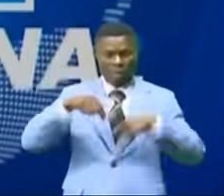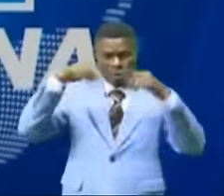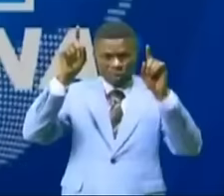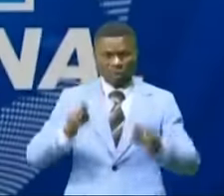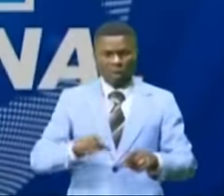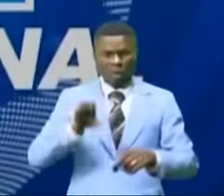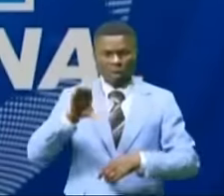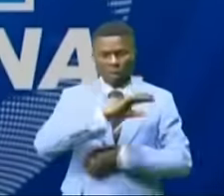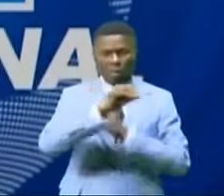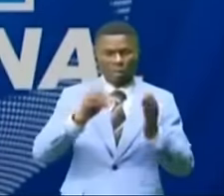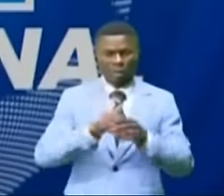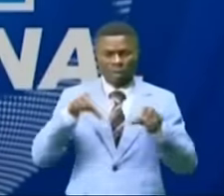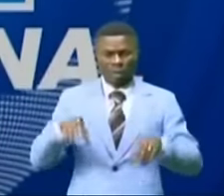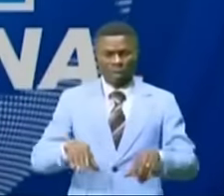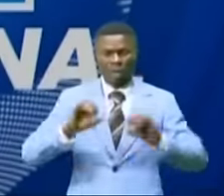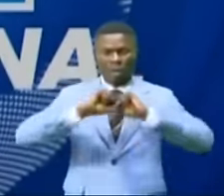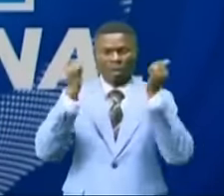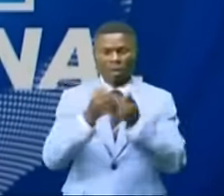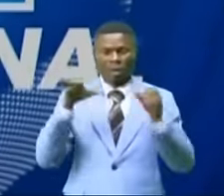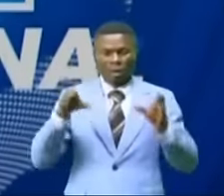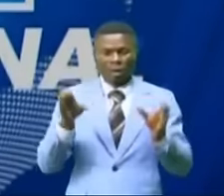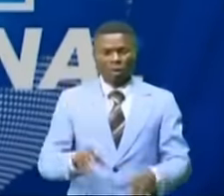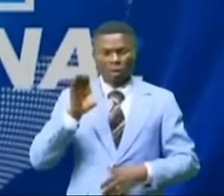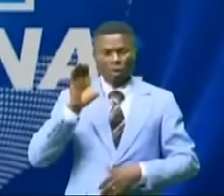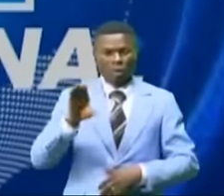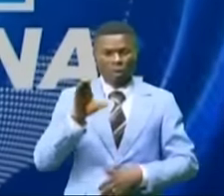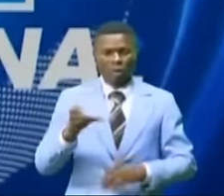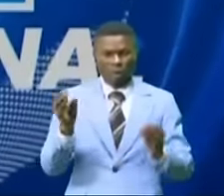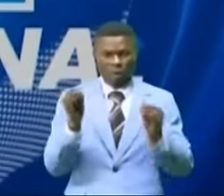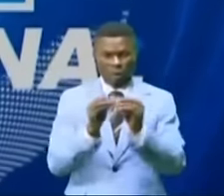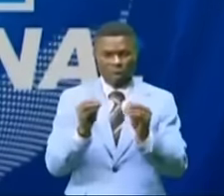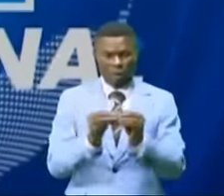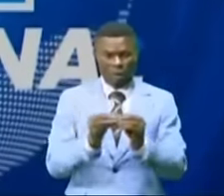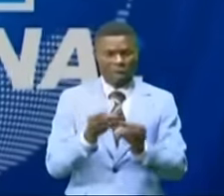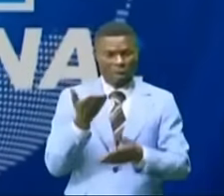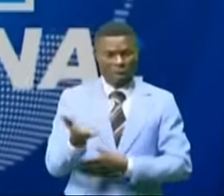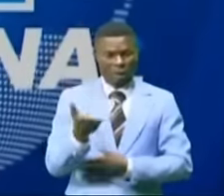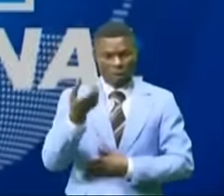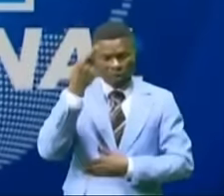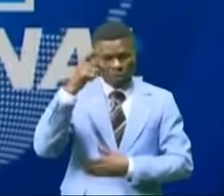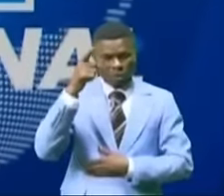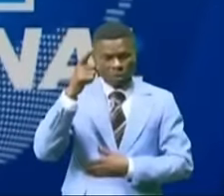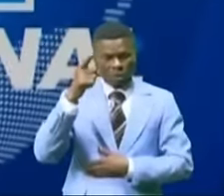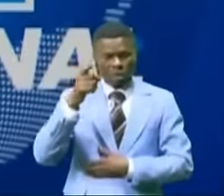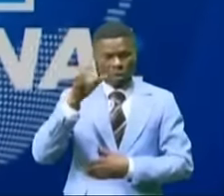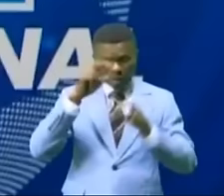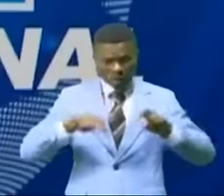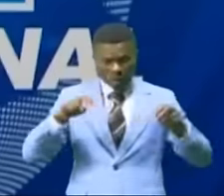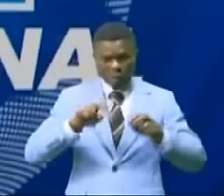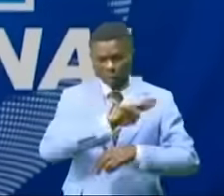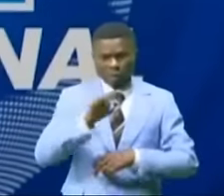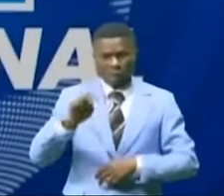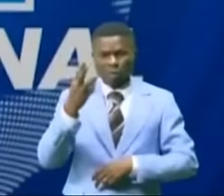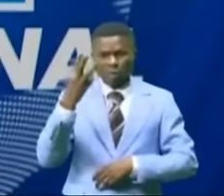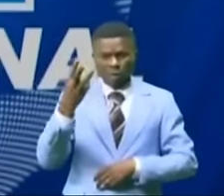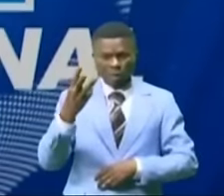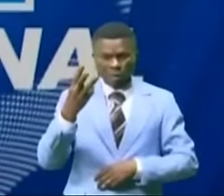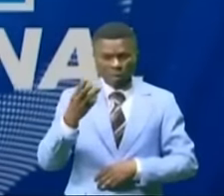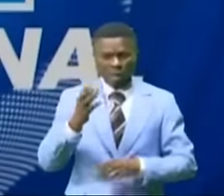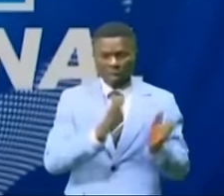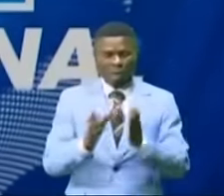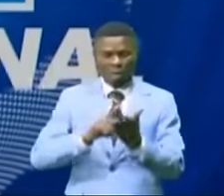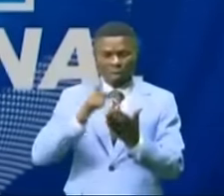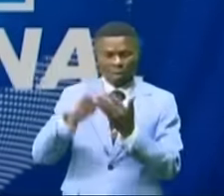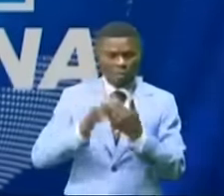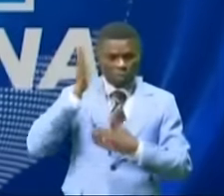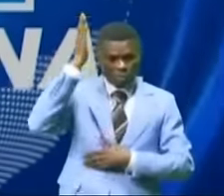Banque Centrale du Congo et l'Association Congolaise des Banques se sont retrouvées, elles aussi, pour analyser 2023 et projeter